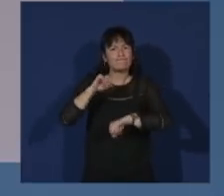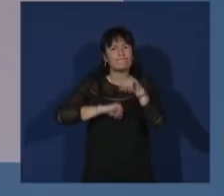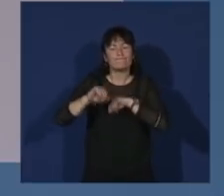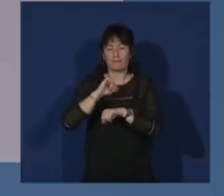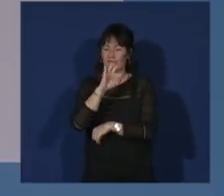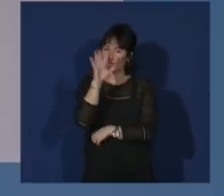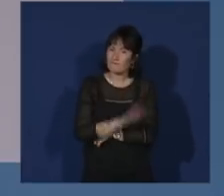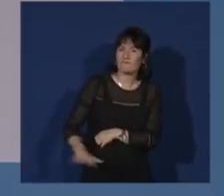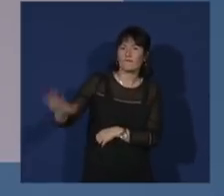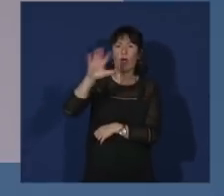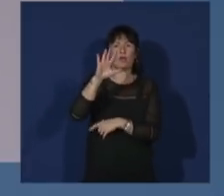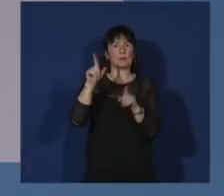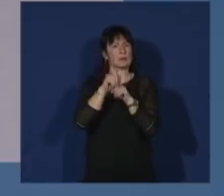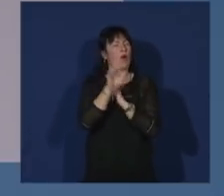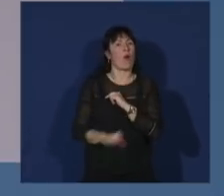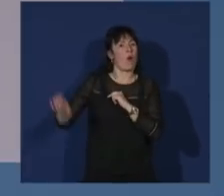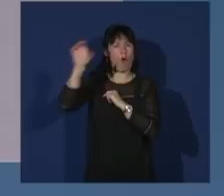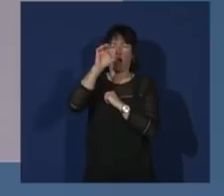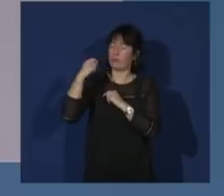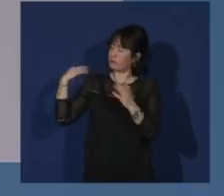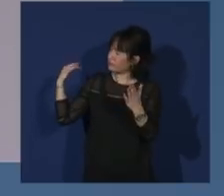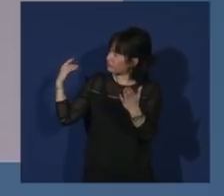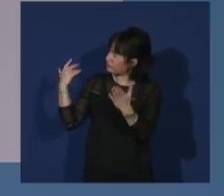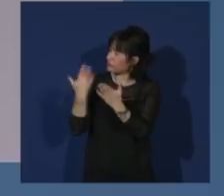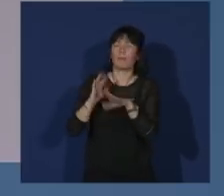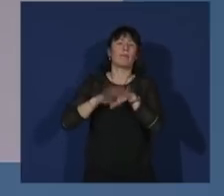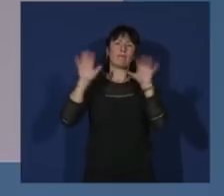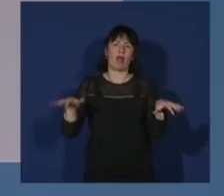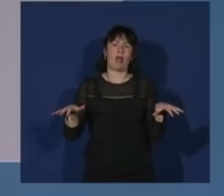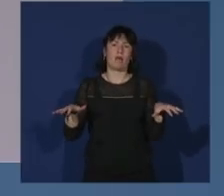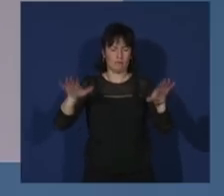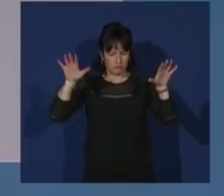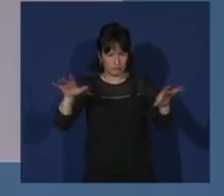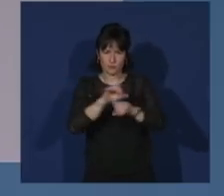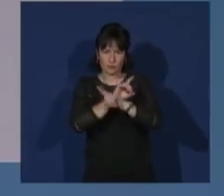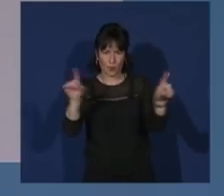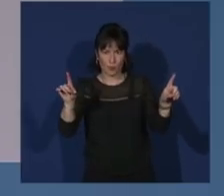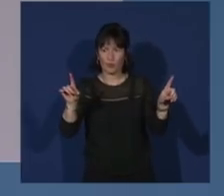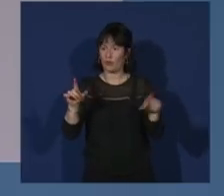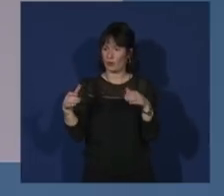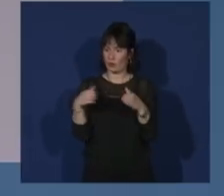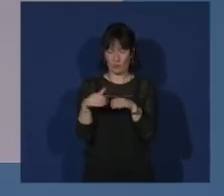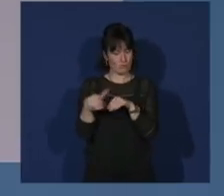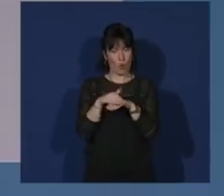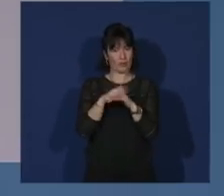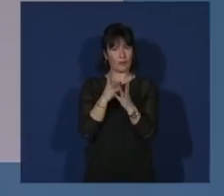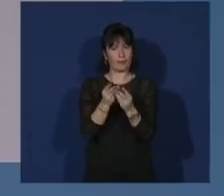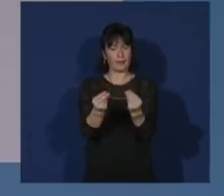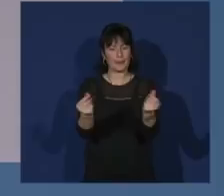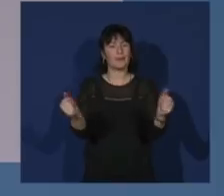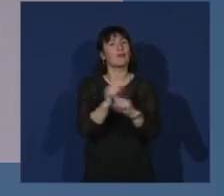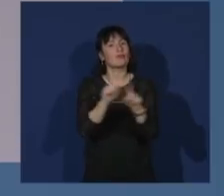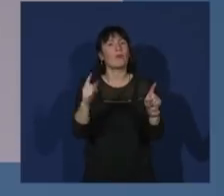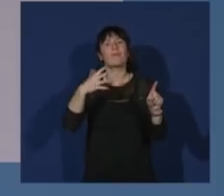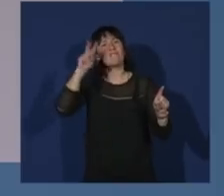rencontre pendant cette campagne. Alors non, notre mouvement n'est pas en déshérence. Mais oui, il n'est pas devenu un